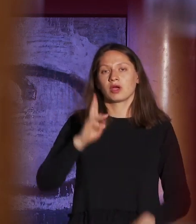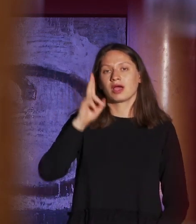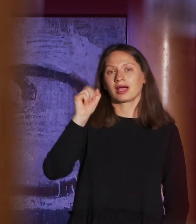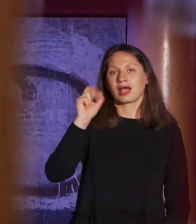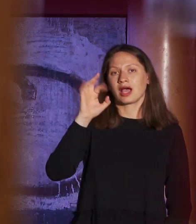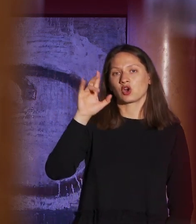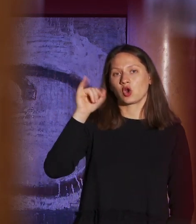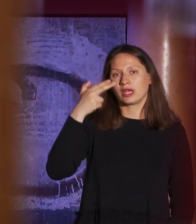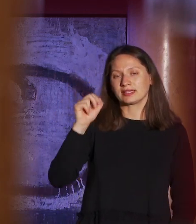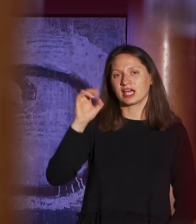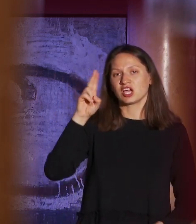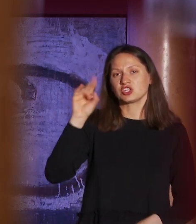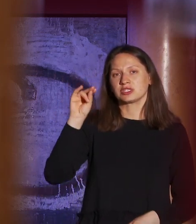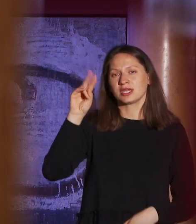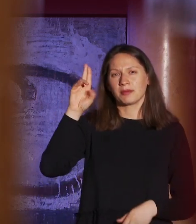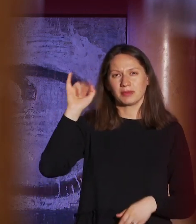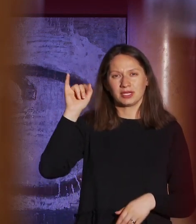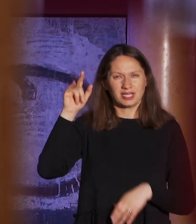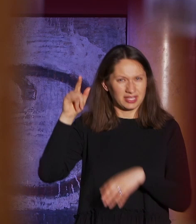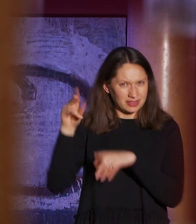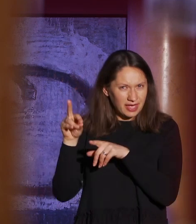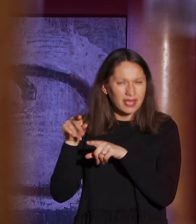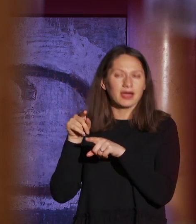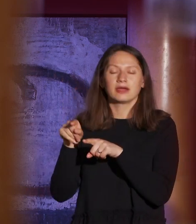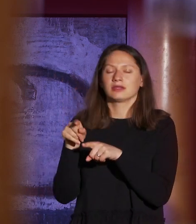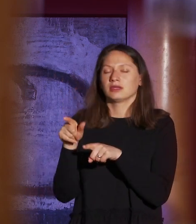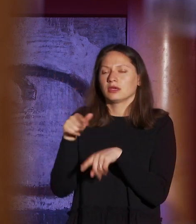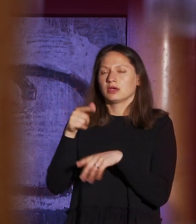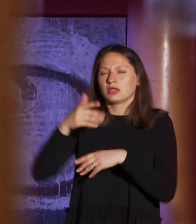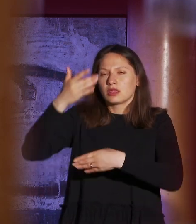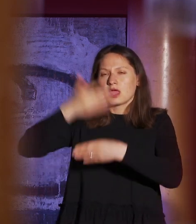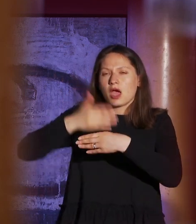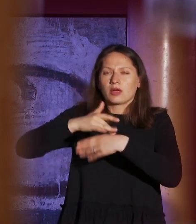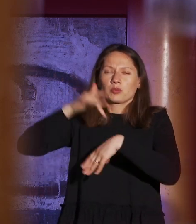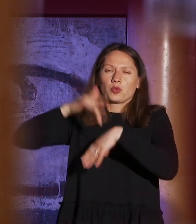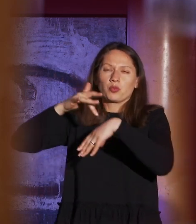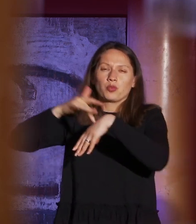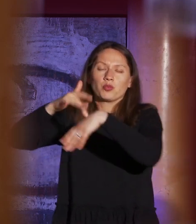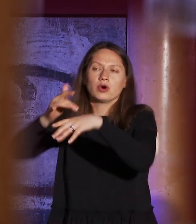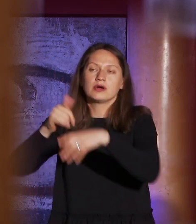Žernytė, kuri su savo pojūčių teatru, su savo ieškojimais,